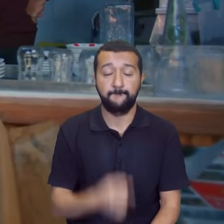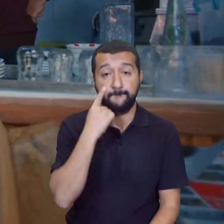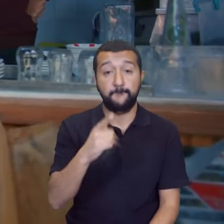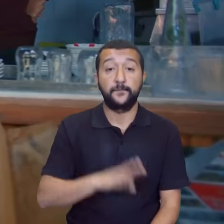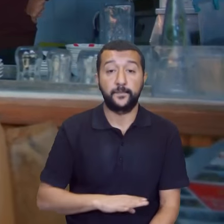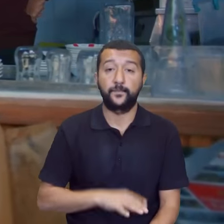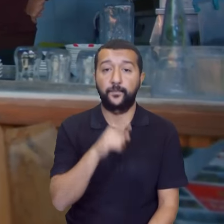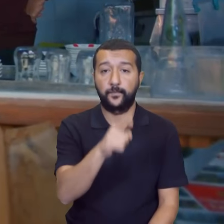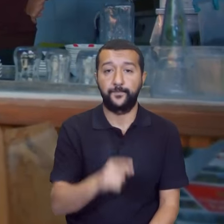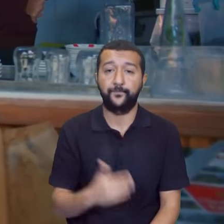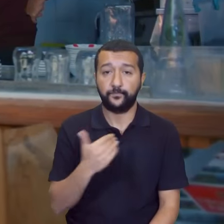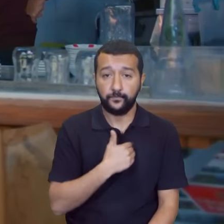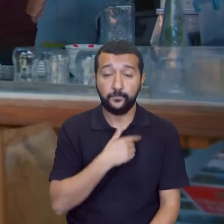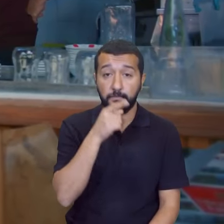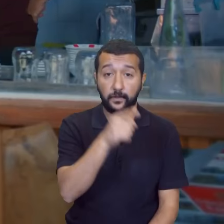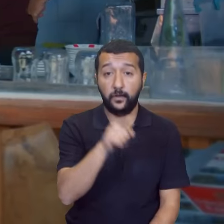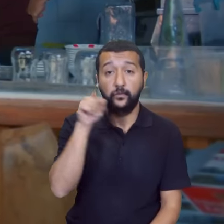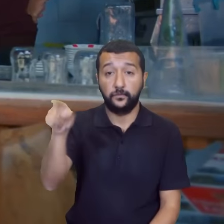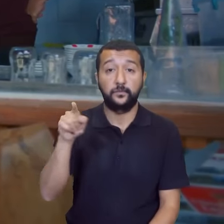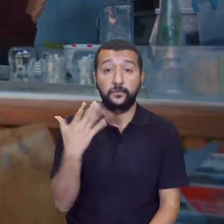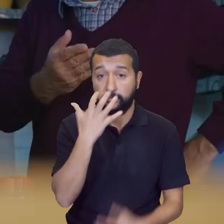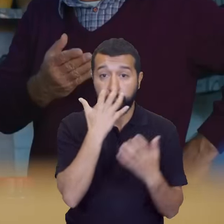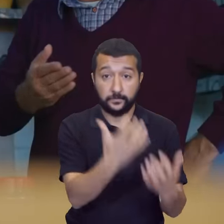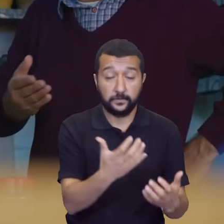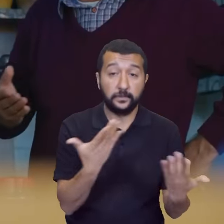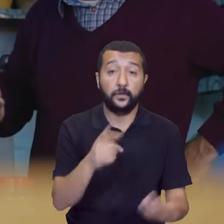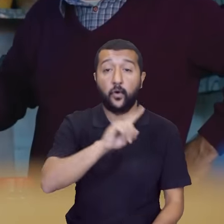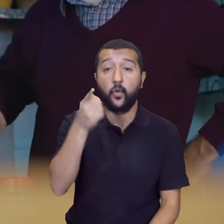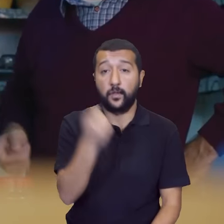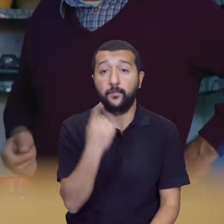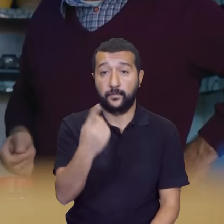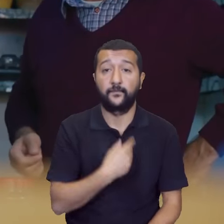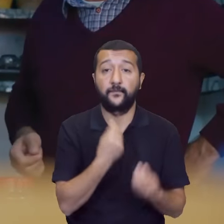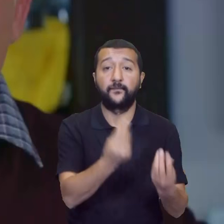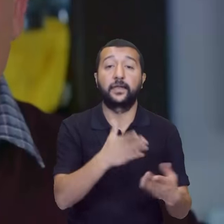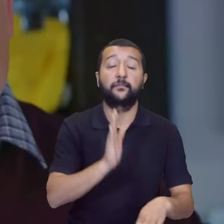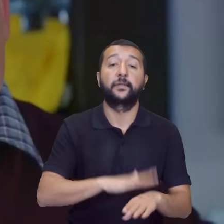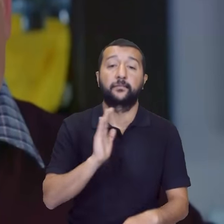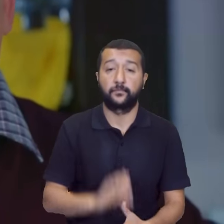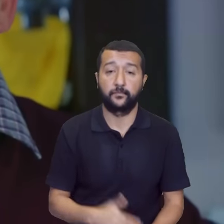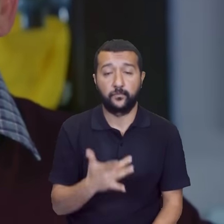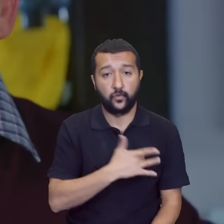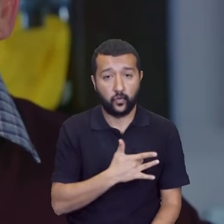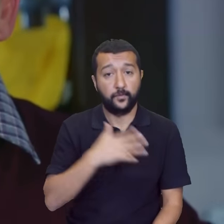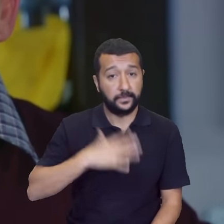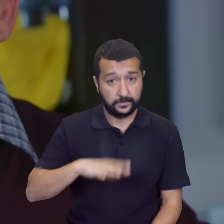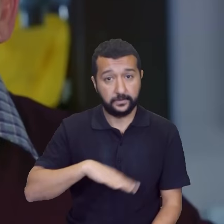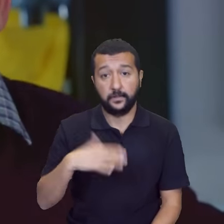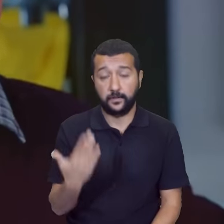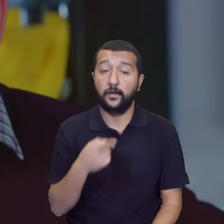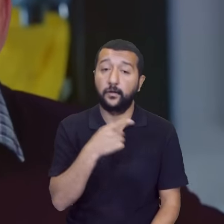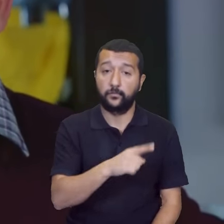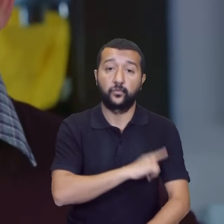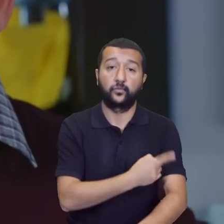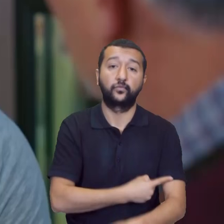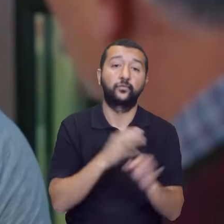Bak evladım, ben sana onların vaat ettiğinin onda birini bile veremedim. Gönlüm isterdi